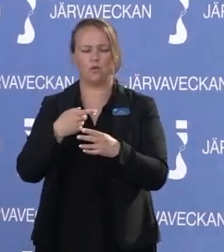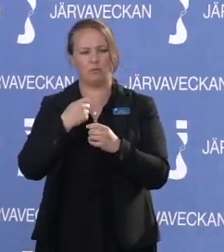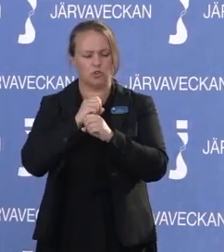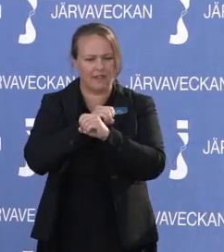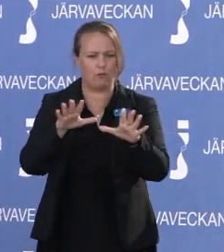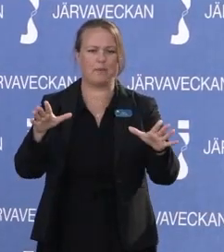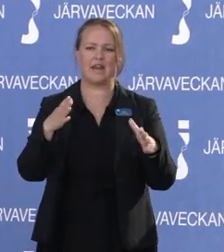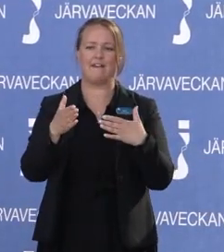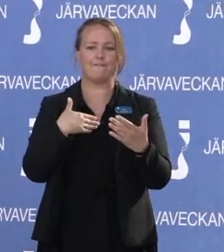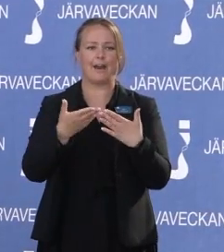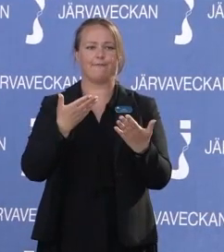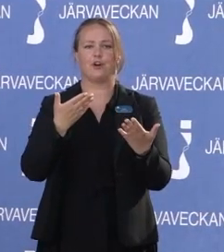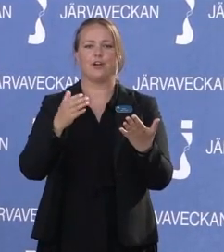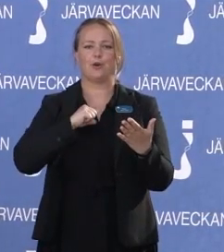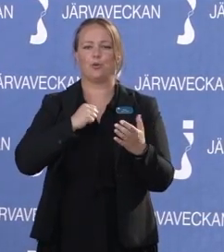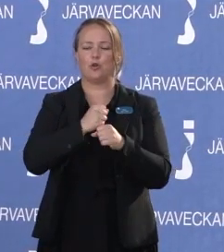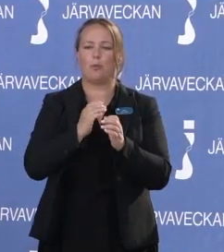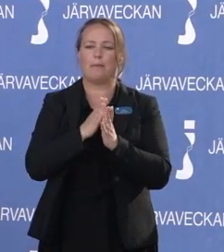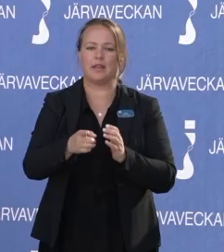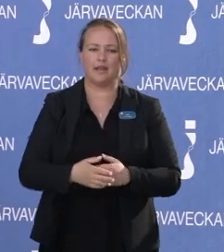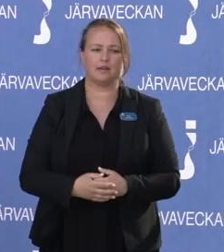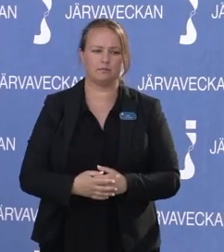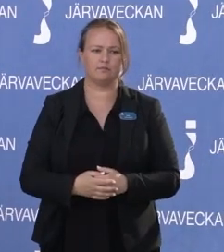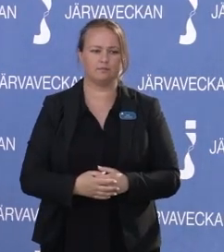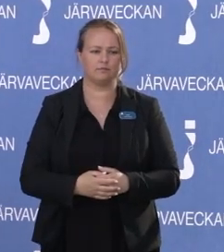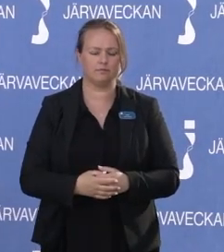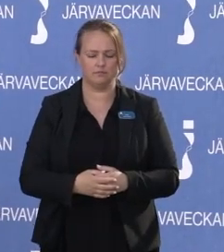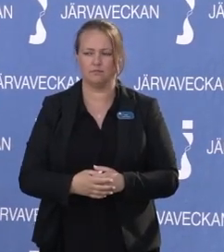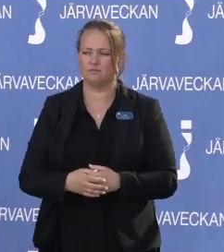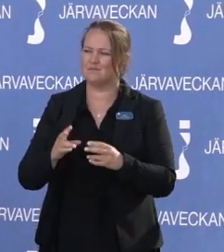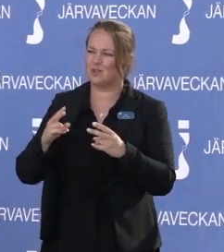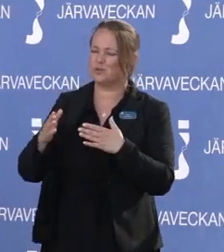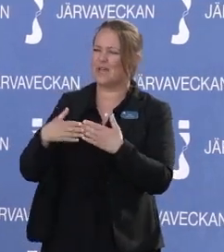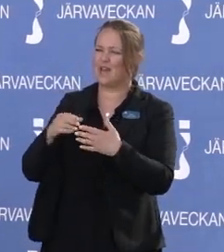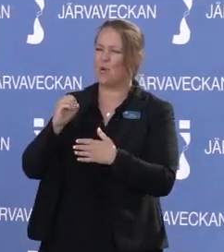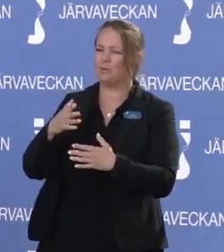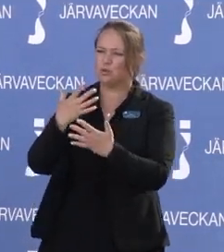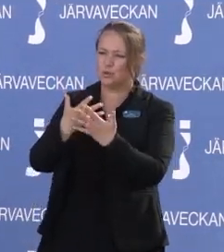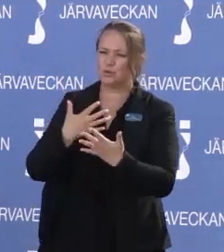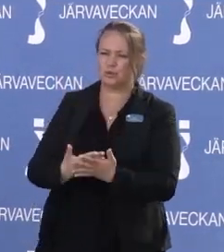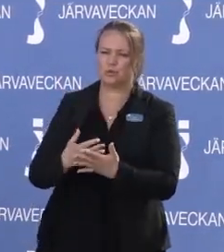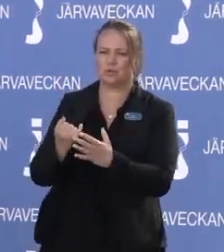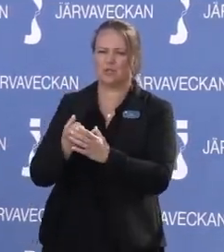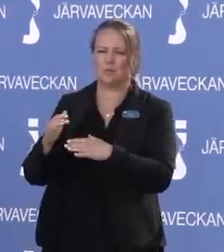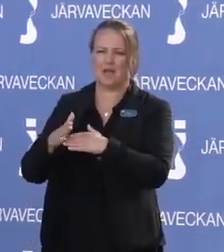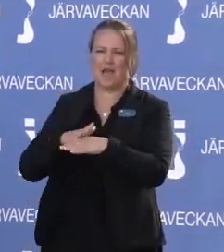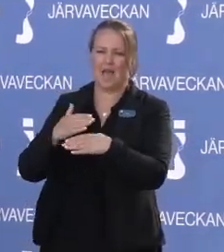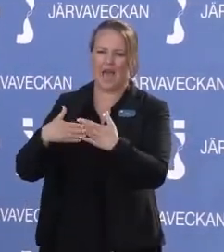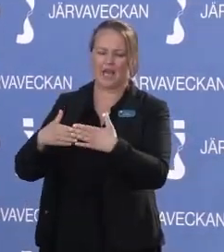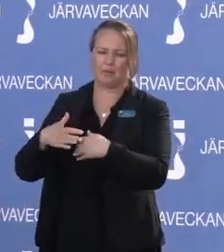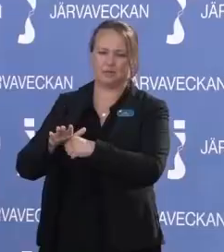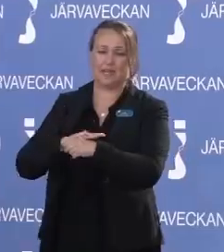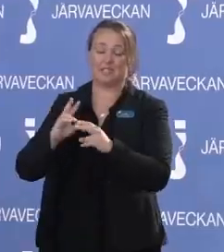har vi ju frågor om branschens liksom arbetsvillkor och struktur, där vi har en generation Z